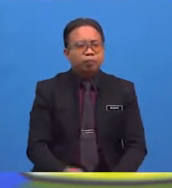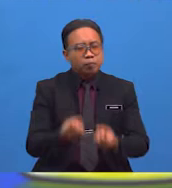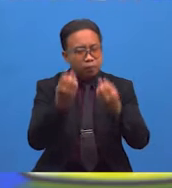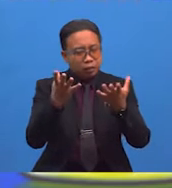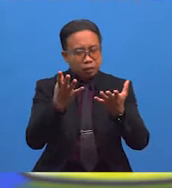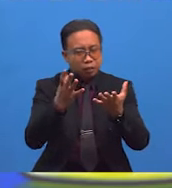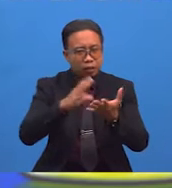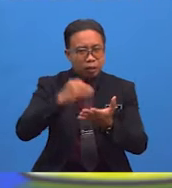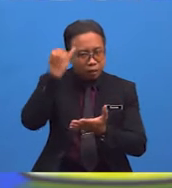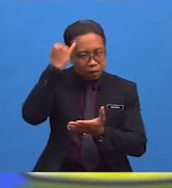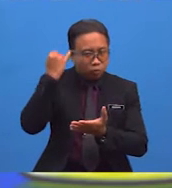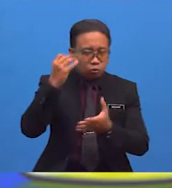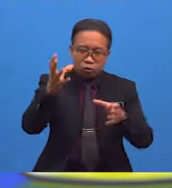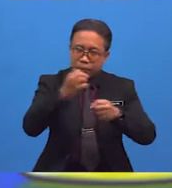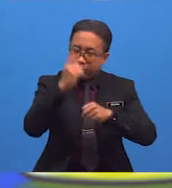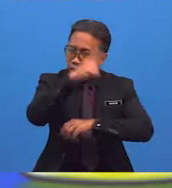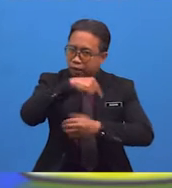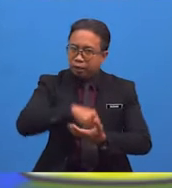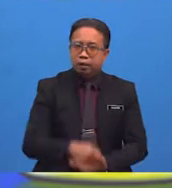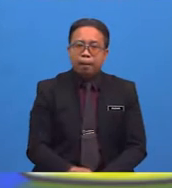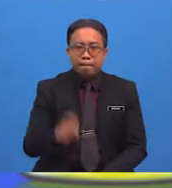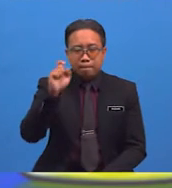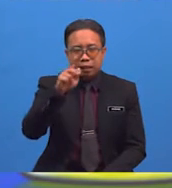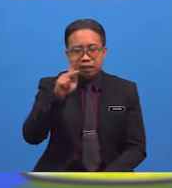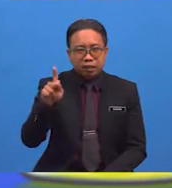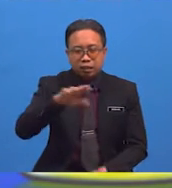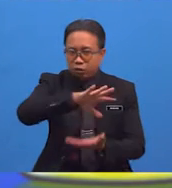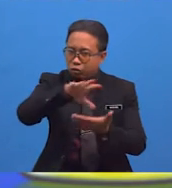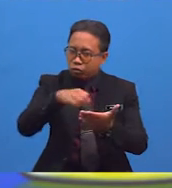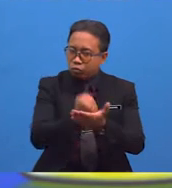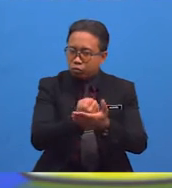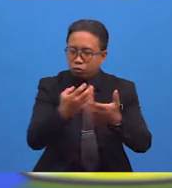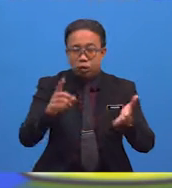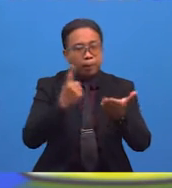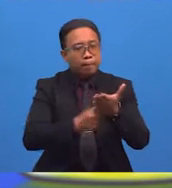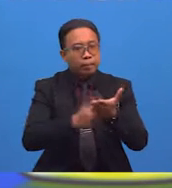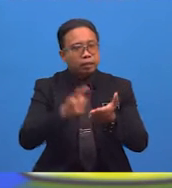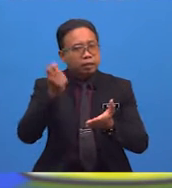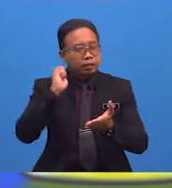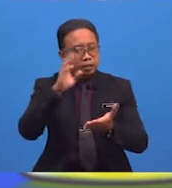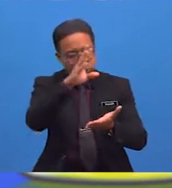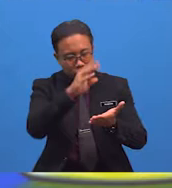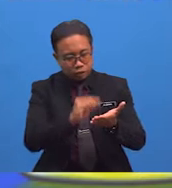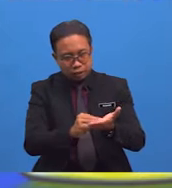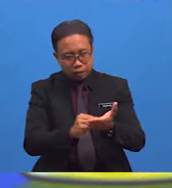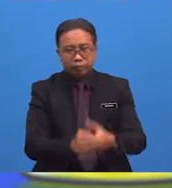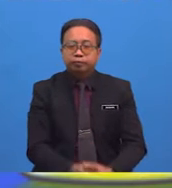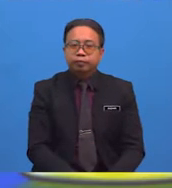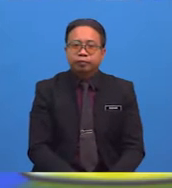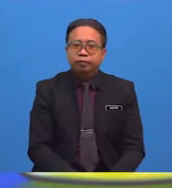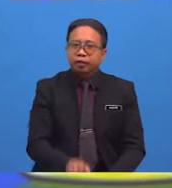yang murid-murid pelajari pada hari ini. Pastikan segala yang dibincangkan tadi